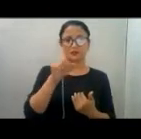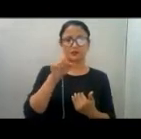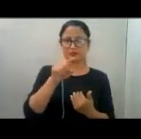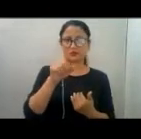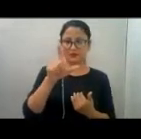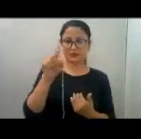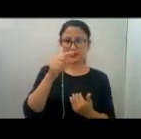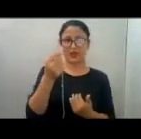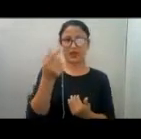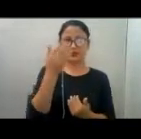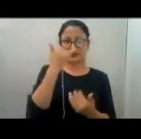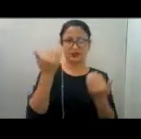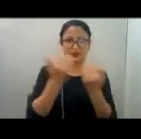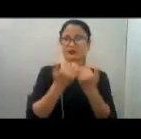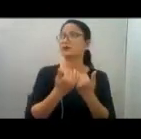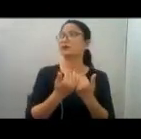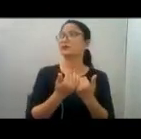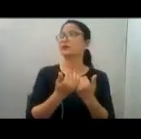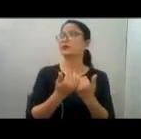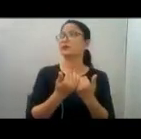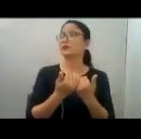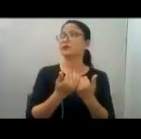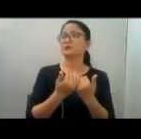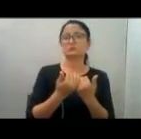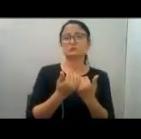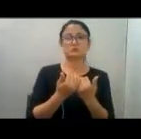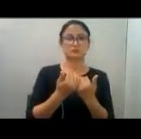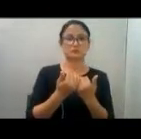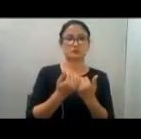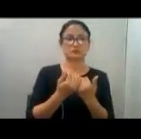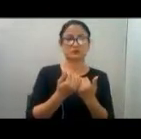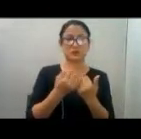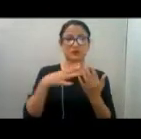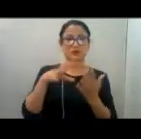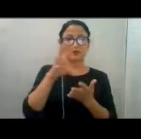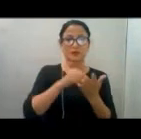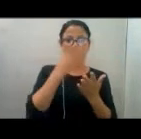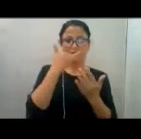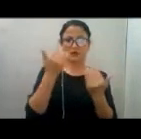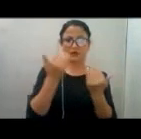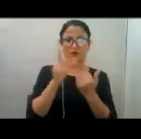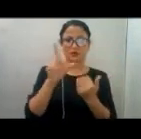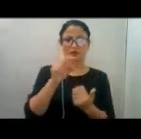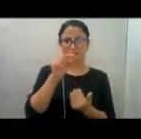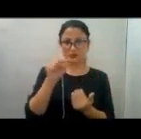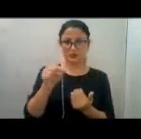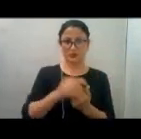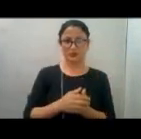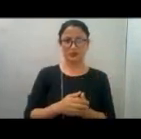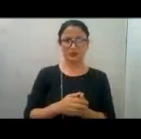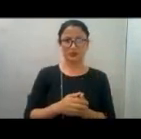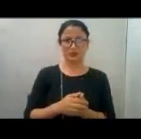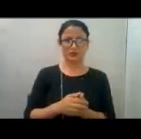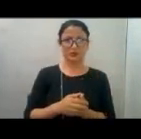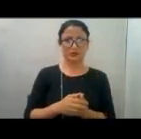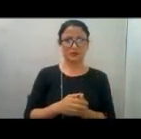47.7% आर्थिक कारणले भएको कुरा रिपोर्ट गर्नुभएको छ भने पारिवारिक कारणले 70%